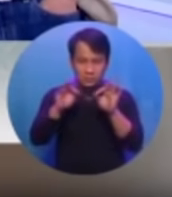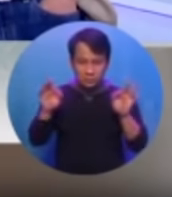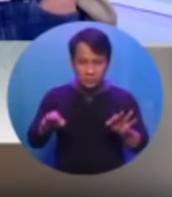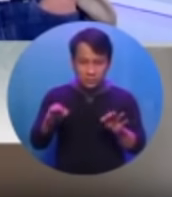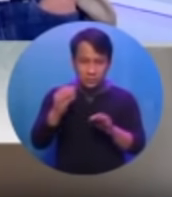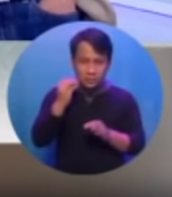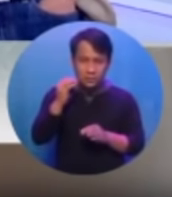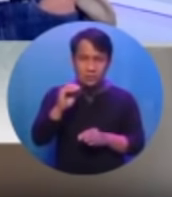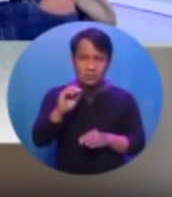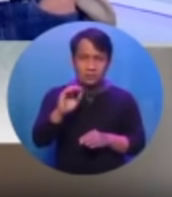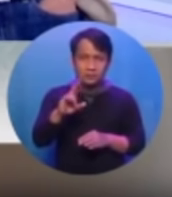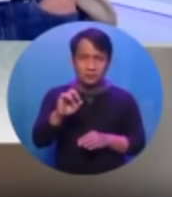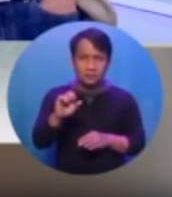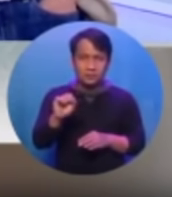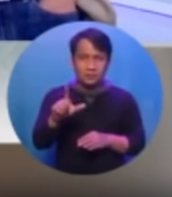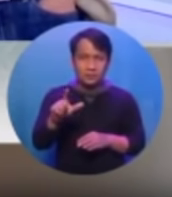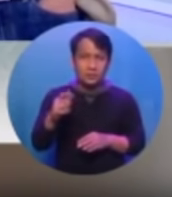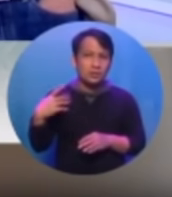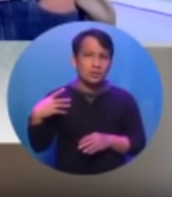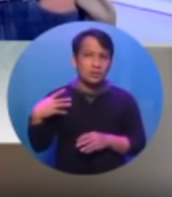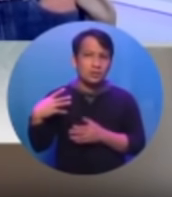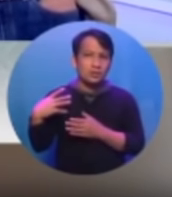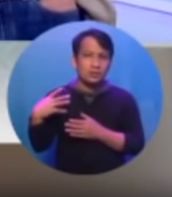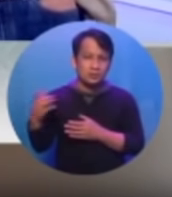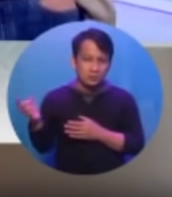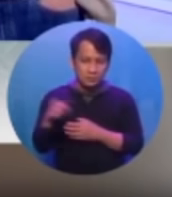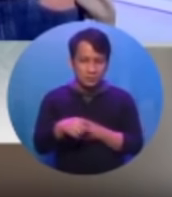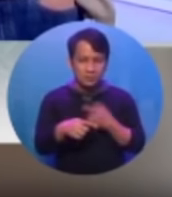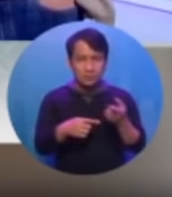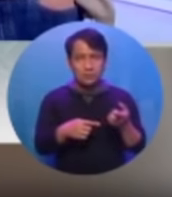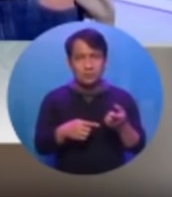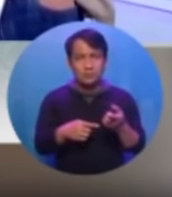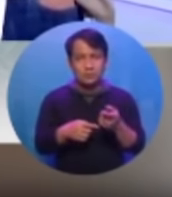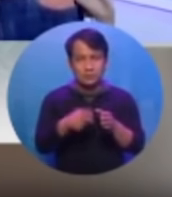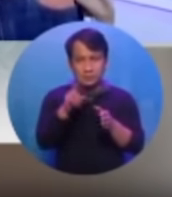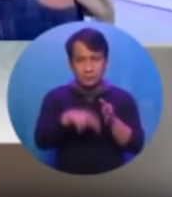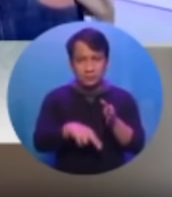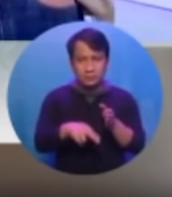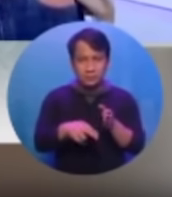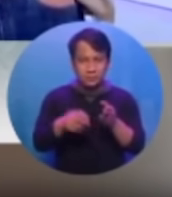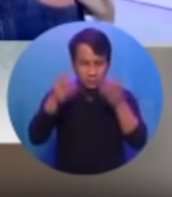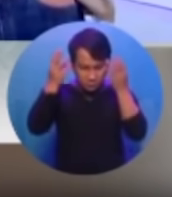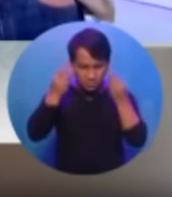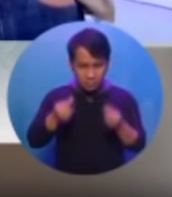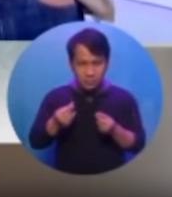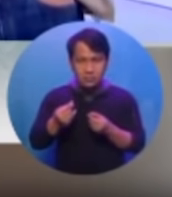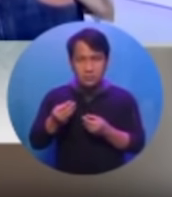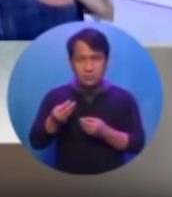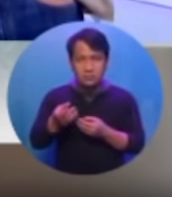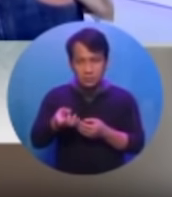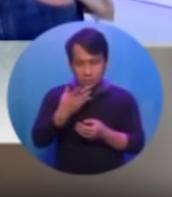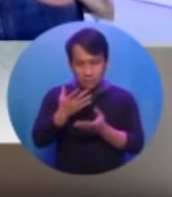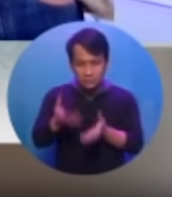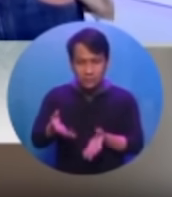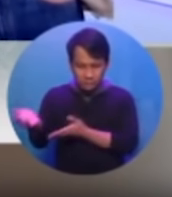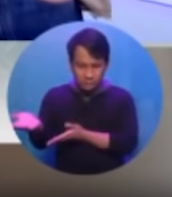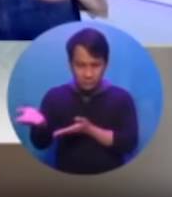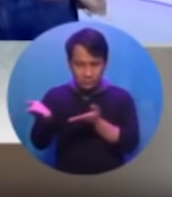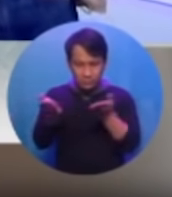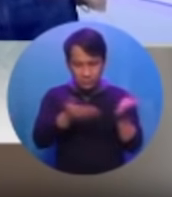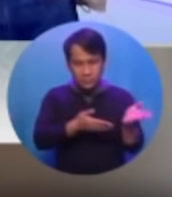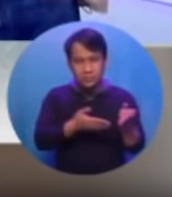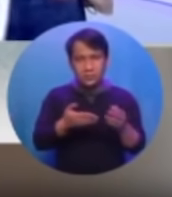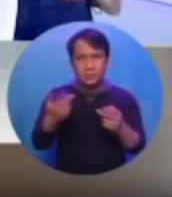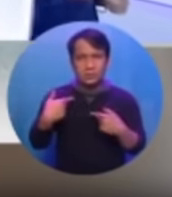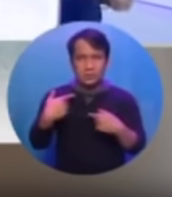ngayon na inihintay pa po naming bumaba yung gamot para pwede na pong kunin si mama po.